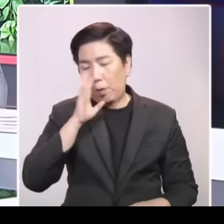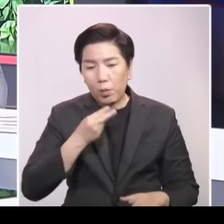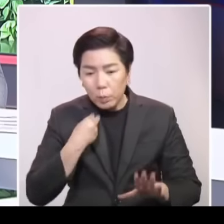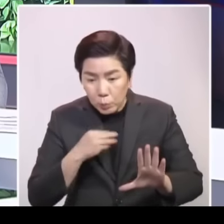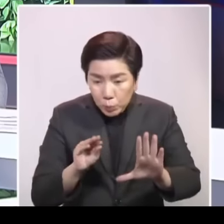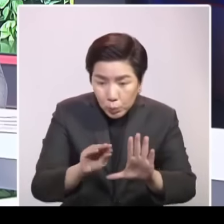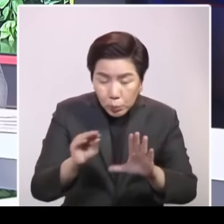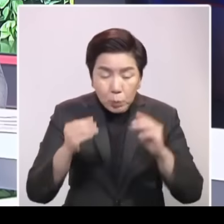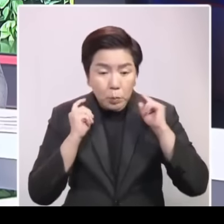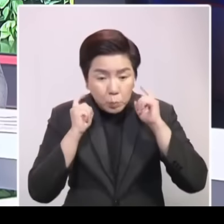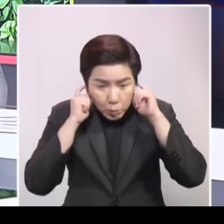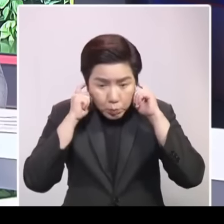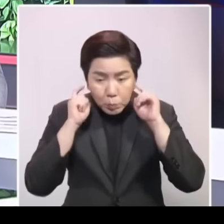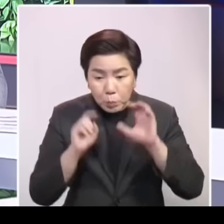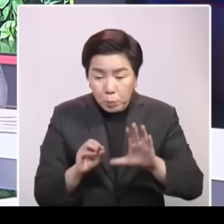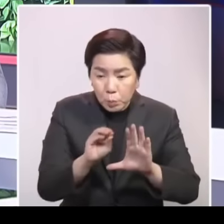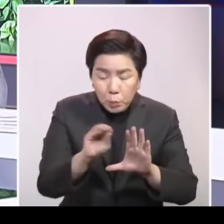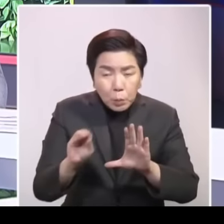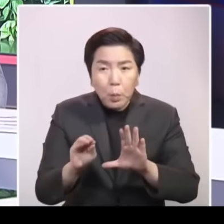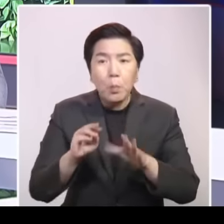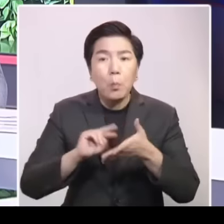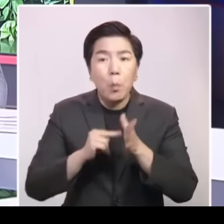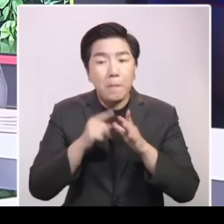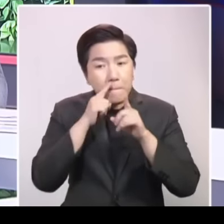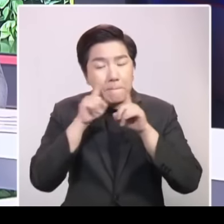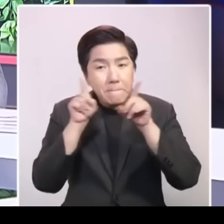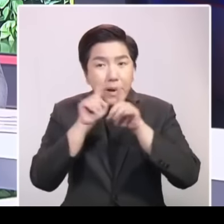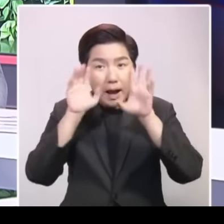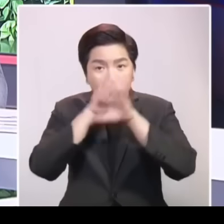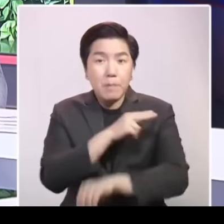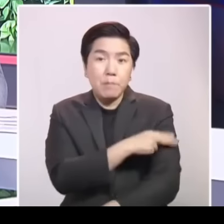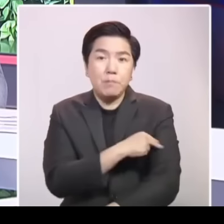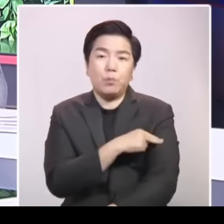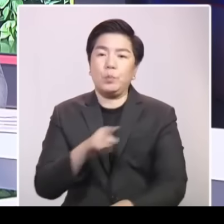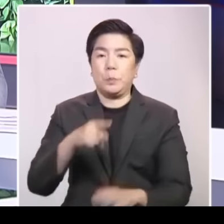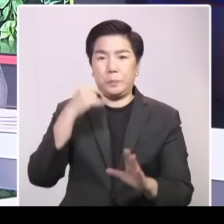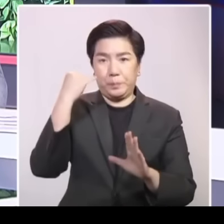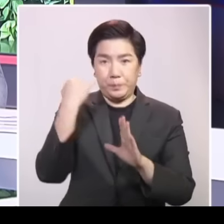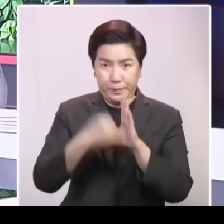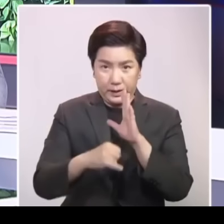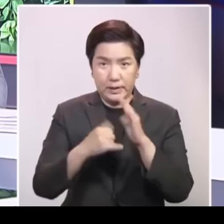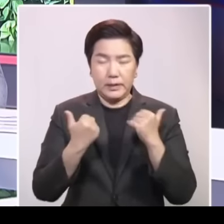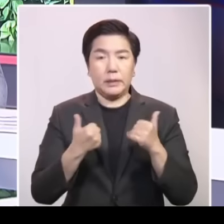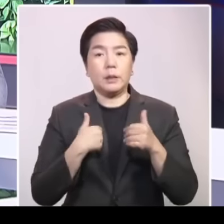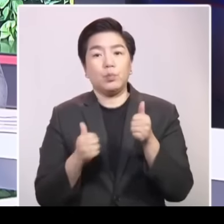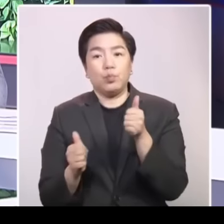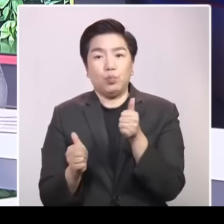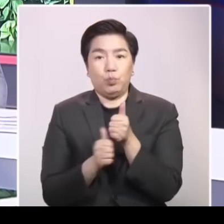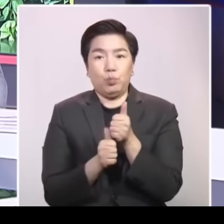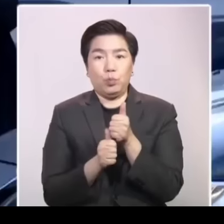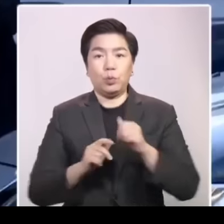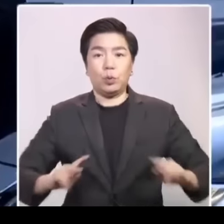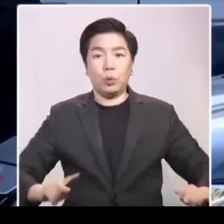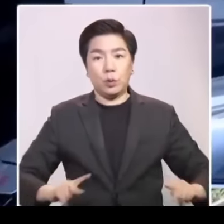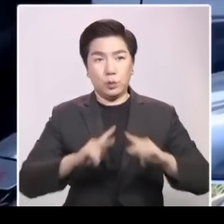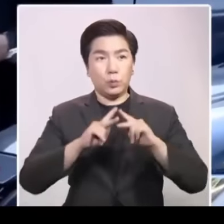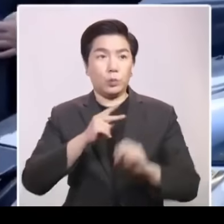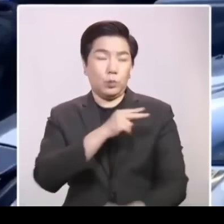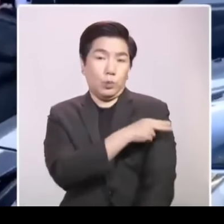ไข้ให้บริการต่างๆให้เห็นว่าเป็นหมออันเนี้ยผิดแน่ๆล่าสุดวันนี้นะครับผู้ช่วยรัฐมนตรีว่าการกระทรวง